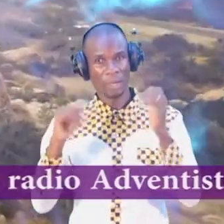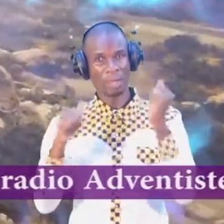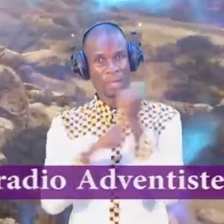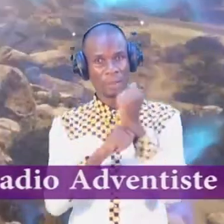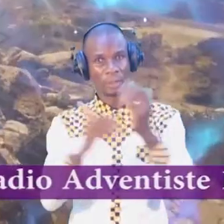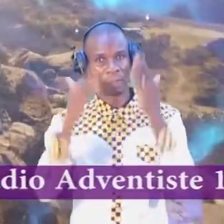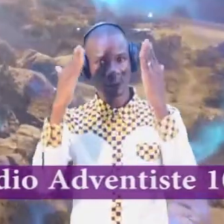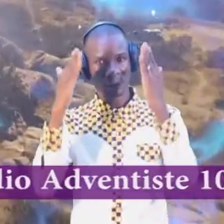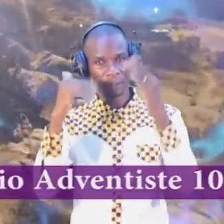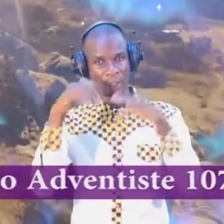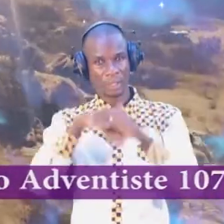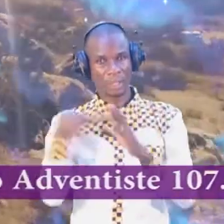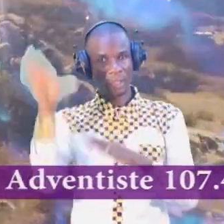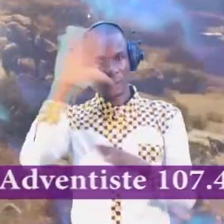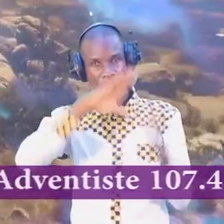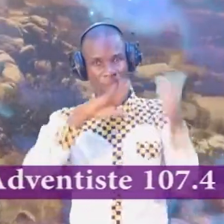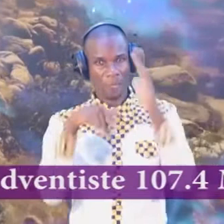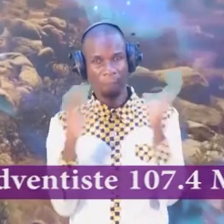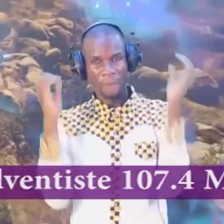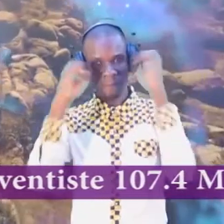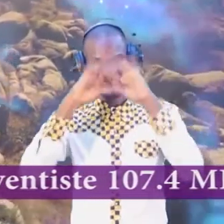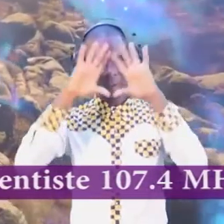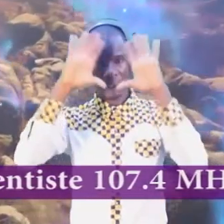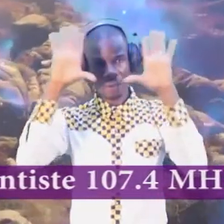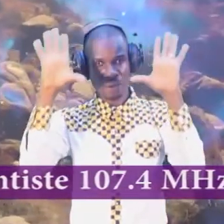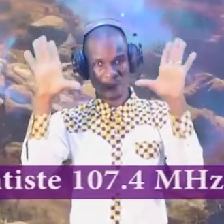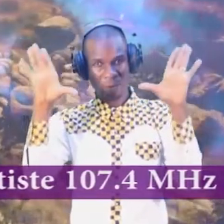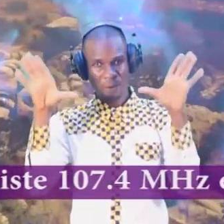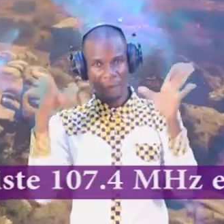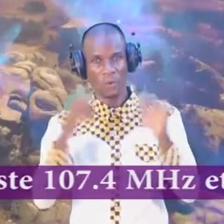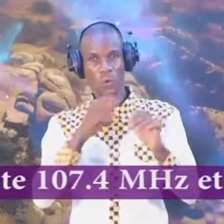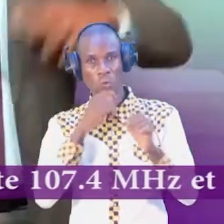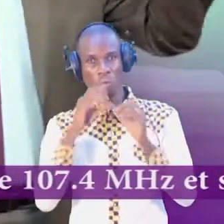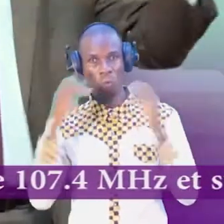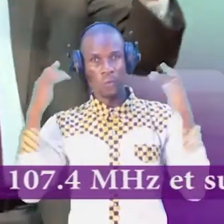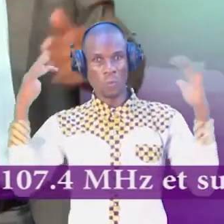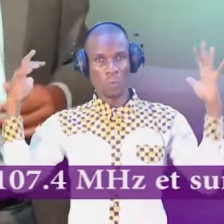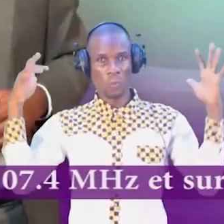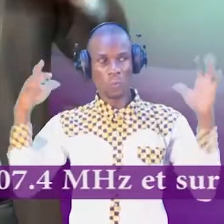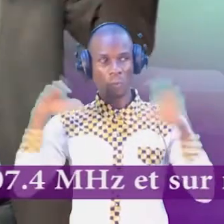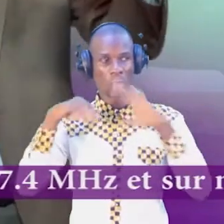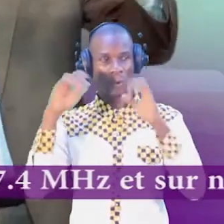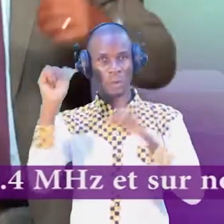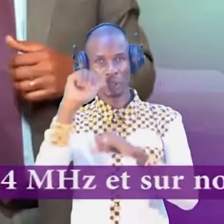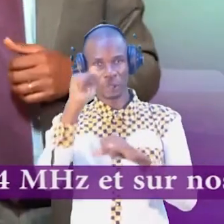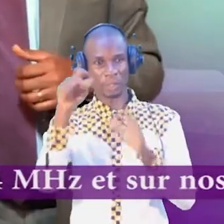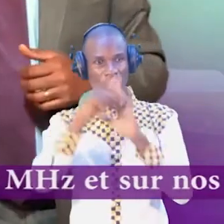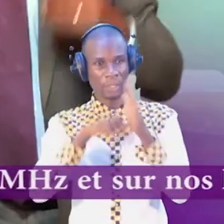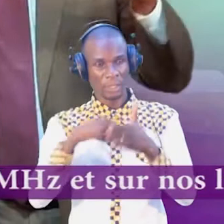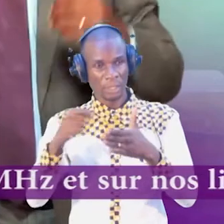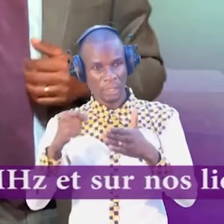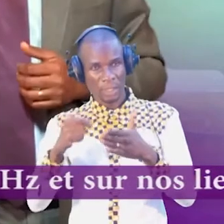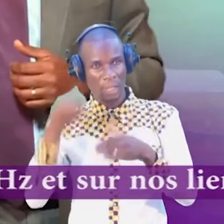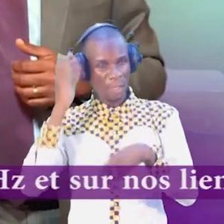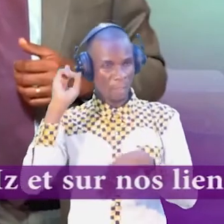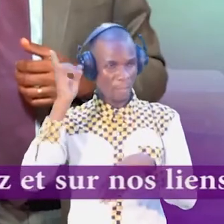makambo ya kitoko, ezwami na kati ya mibeko na nzambe. Oyo mosali mibeko ya kitoko nda salaki yango likolo ya ngomba na